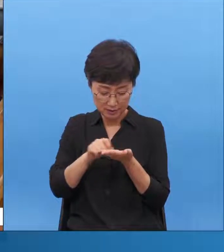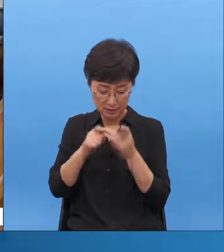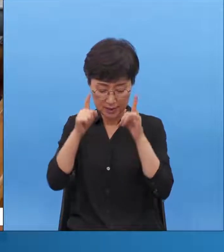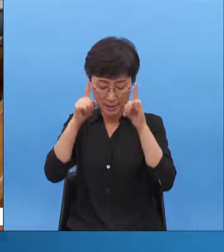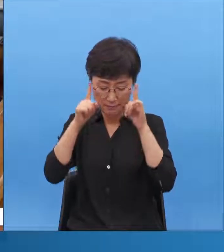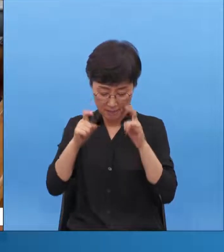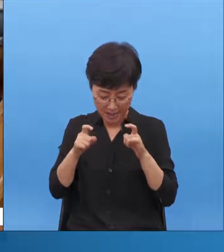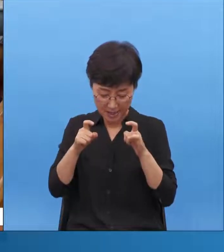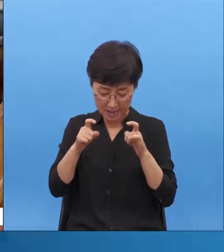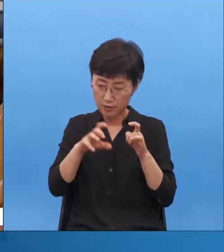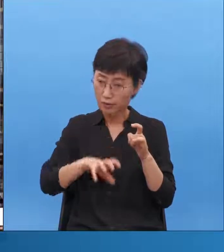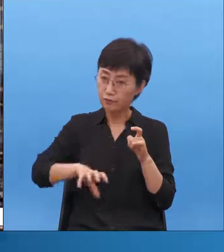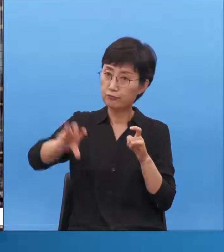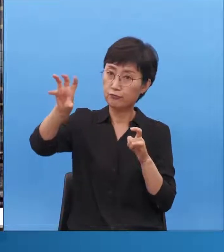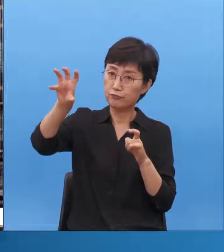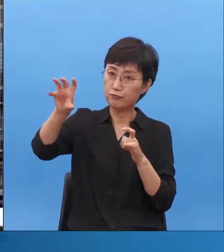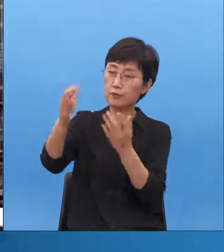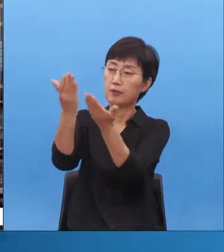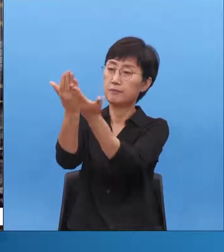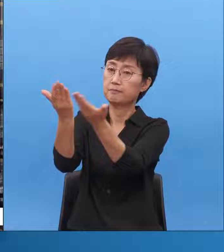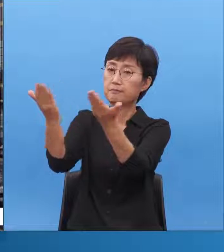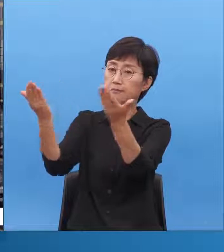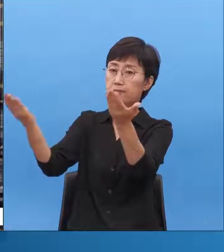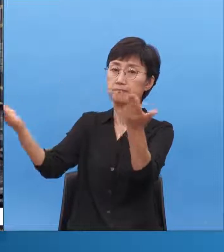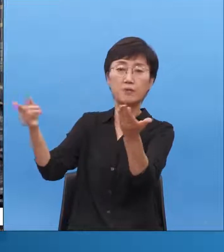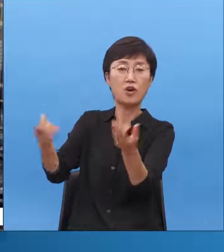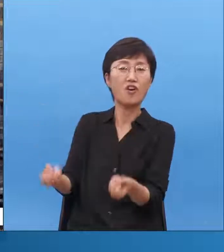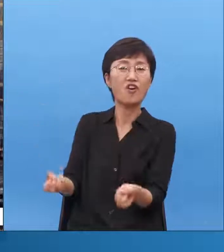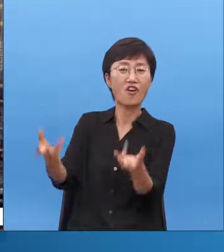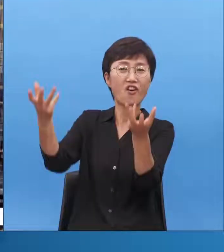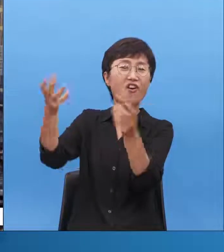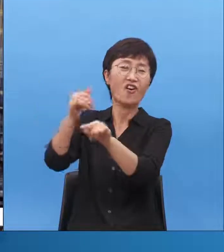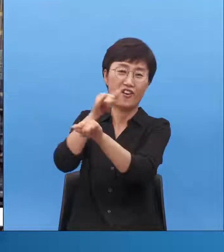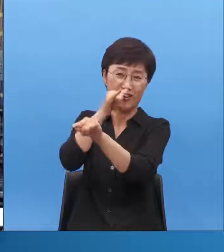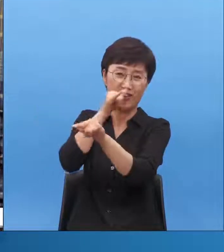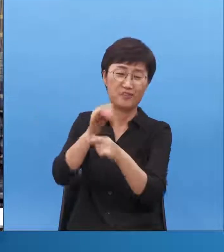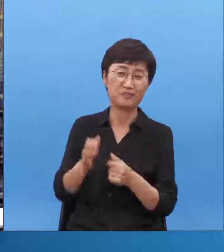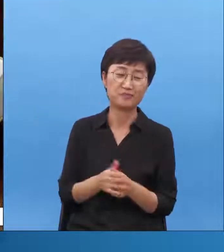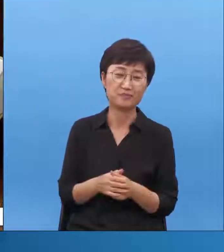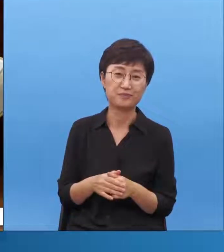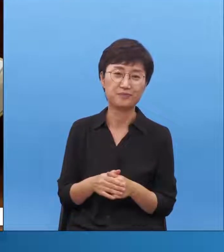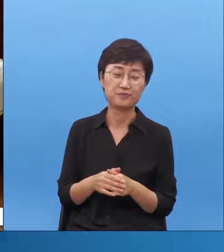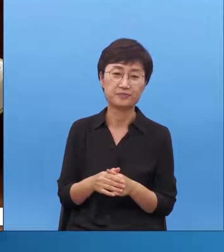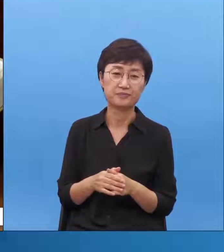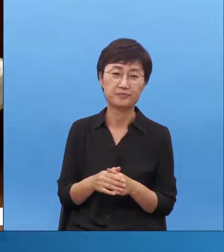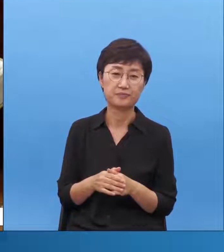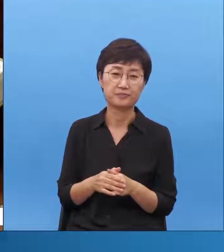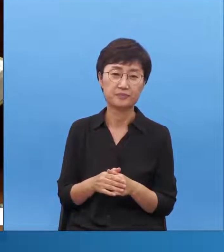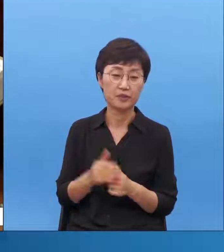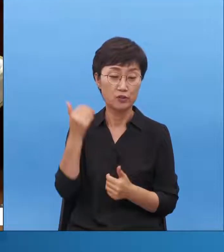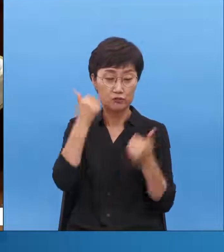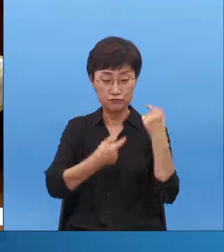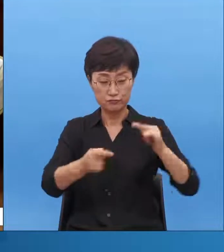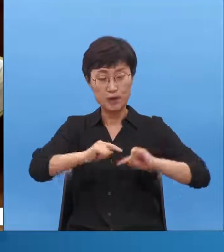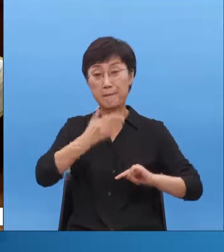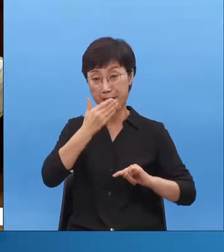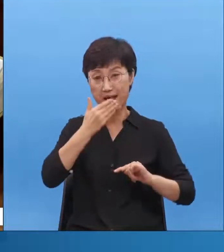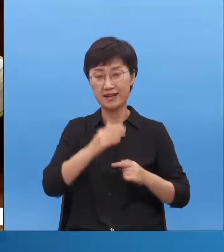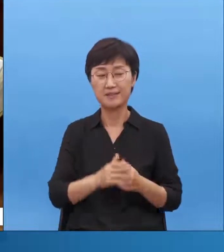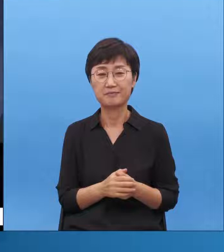공식 홈페이지에 전시하는 CBDIP 노트 온라인 전시회가 진행됩니다. 누구나 참여할 수